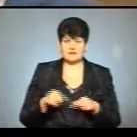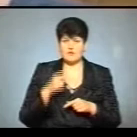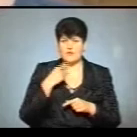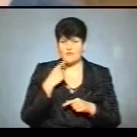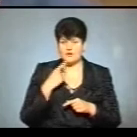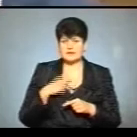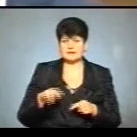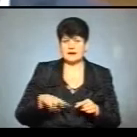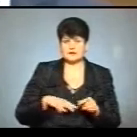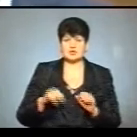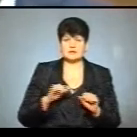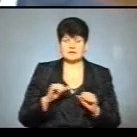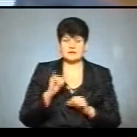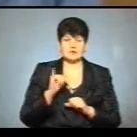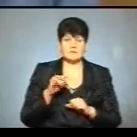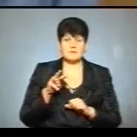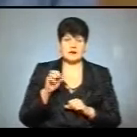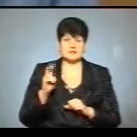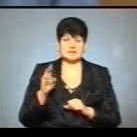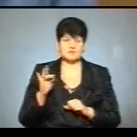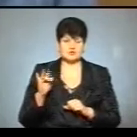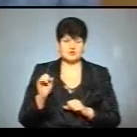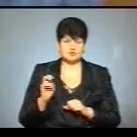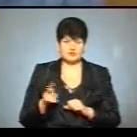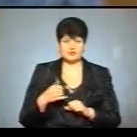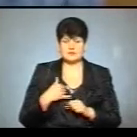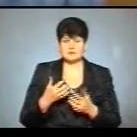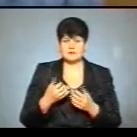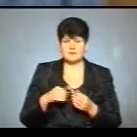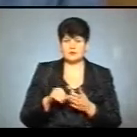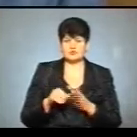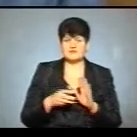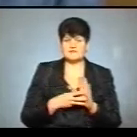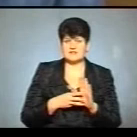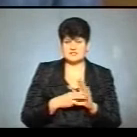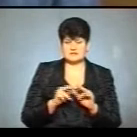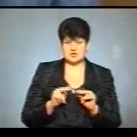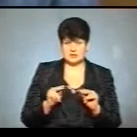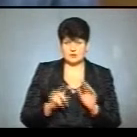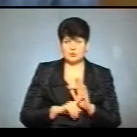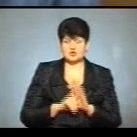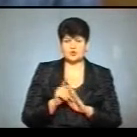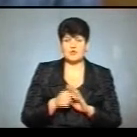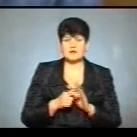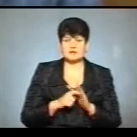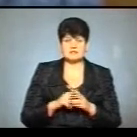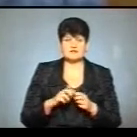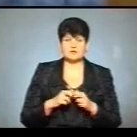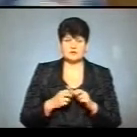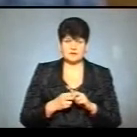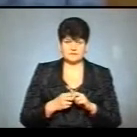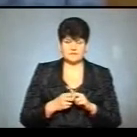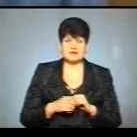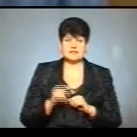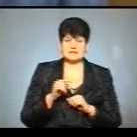департаменту освіти та науки Ігор Максимчук. У нас брало участь 8 вчителів початкових класів міста Івано-Франківська.